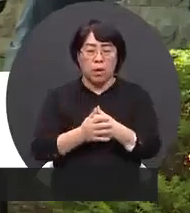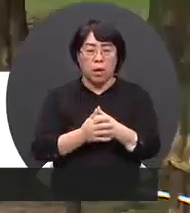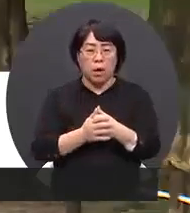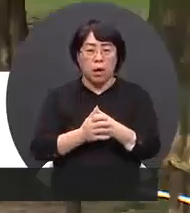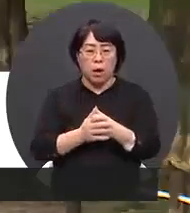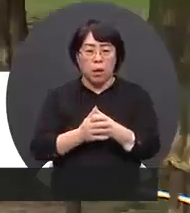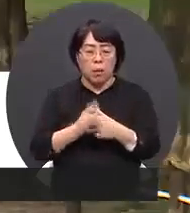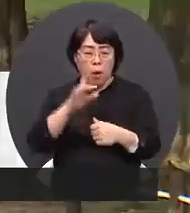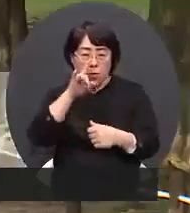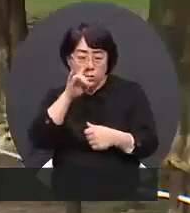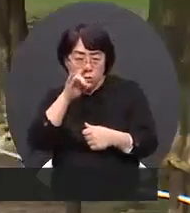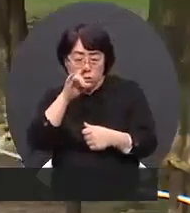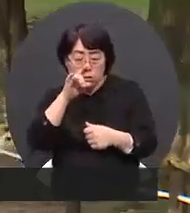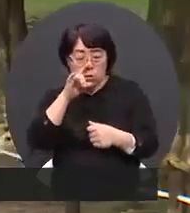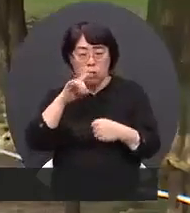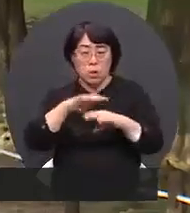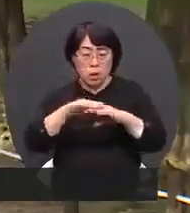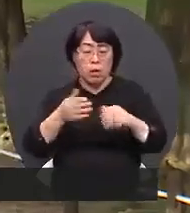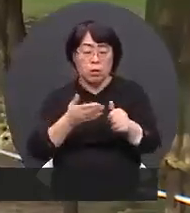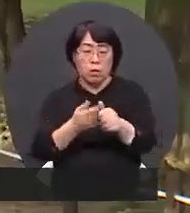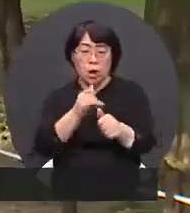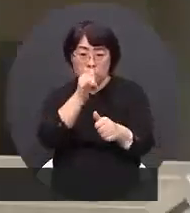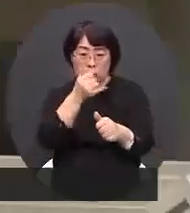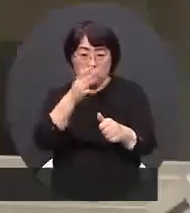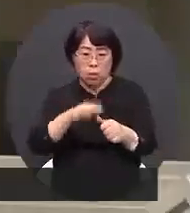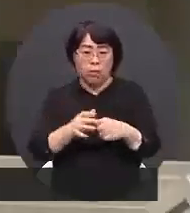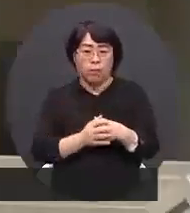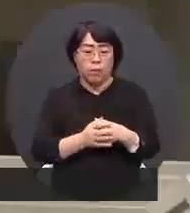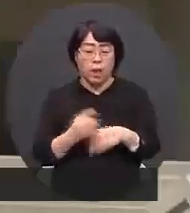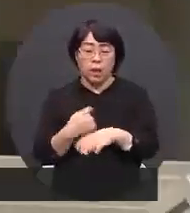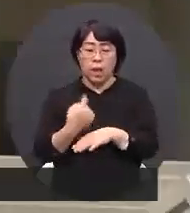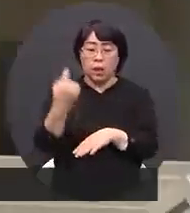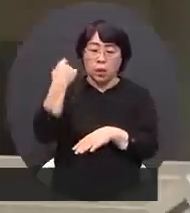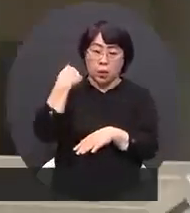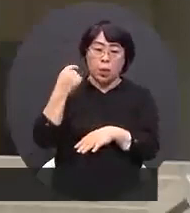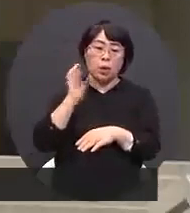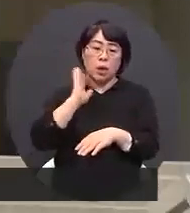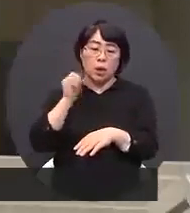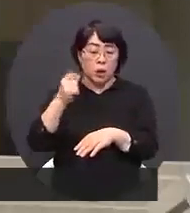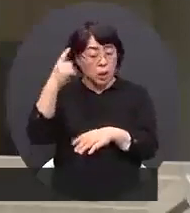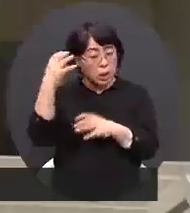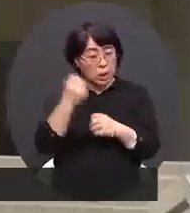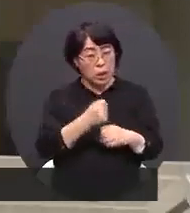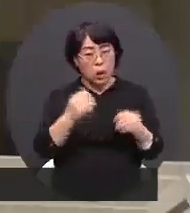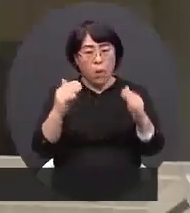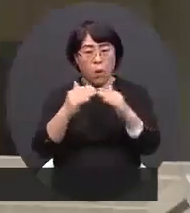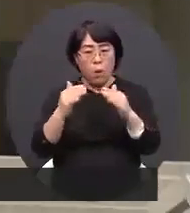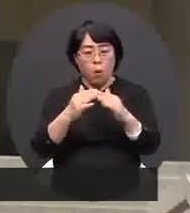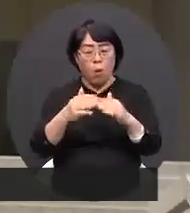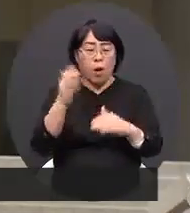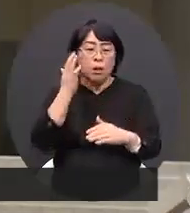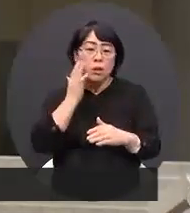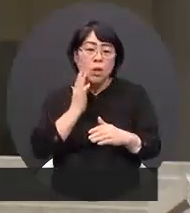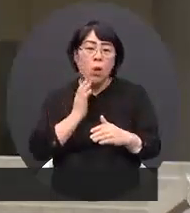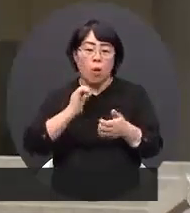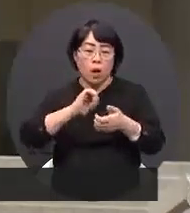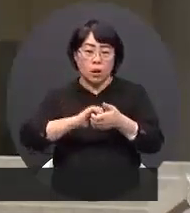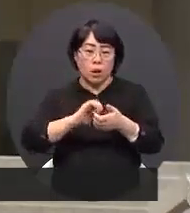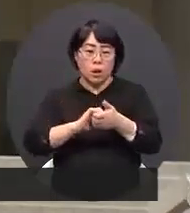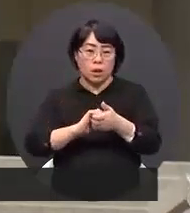궁금증을 해소하는 역할을 해왔는데 특히 제 뒤로 보이는 대통령 기념관 n 청와대를 간접체험 할 수 있도록